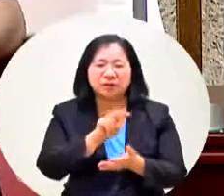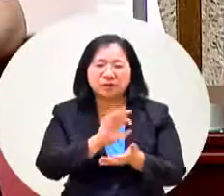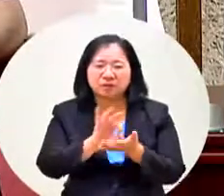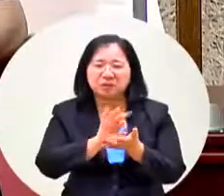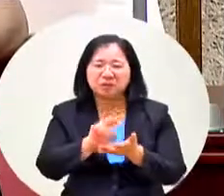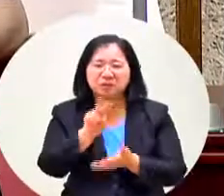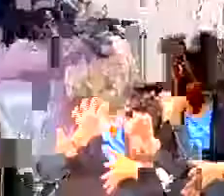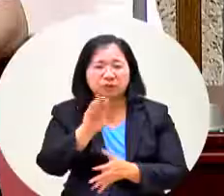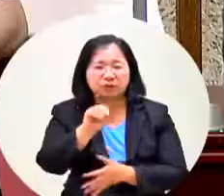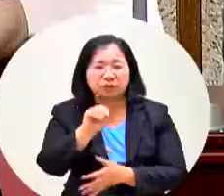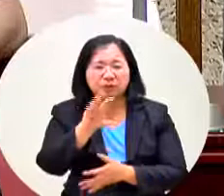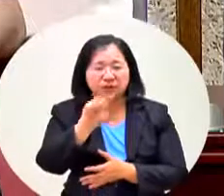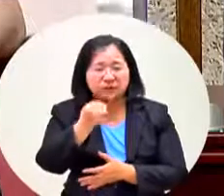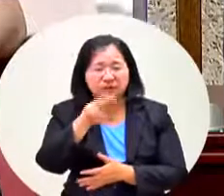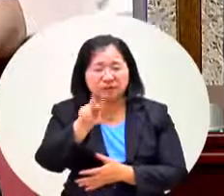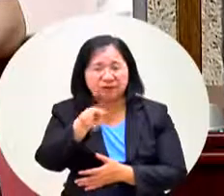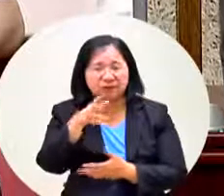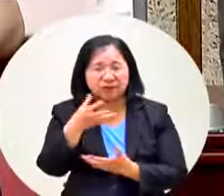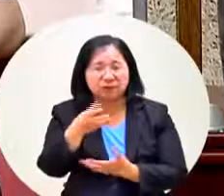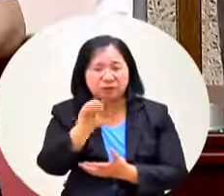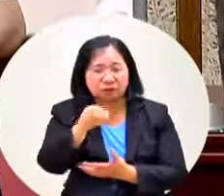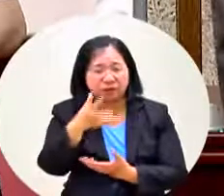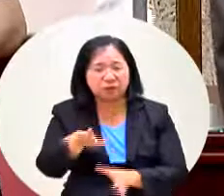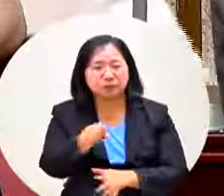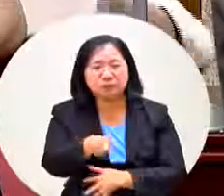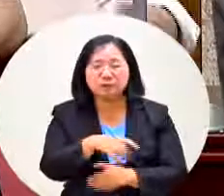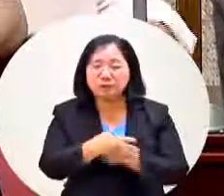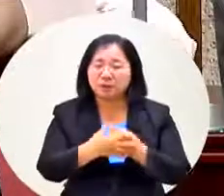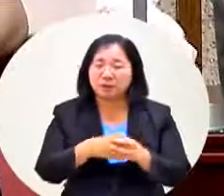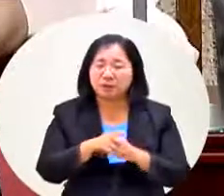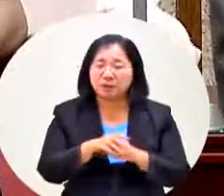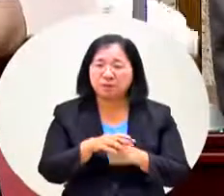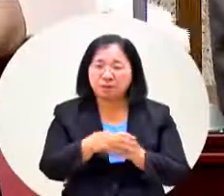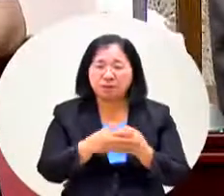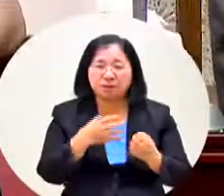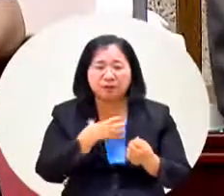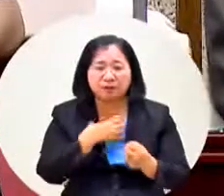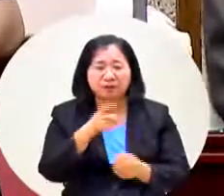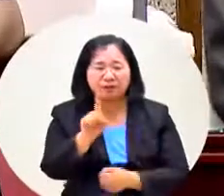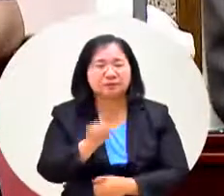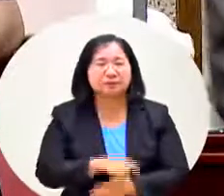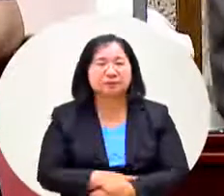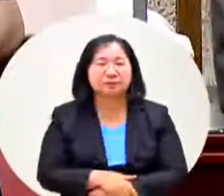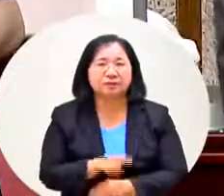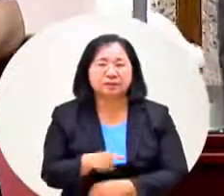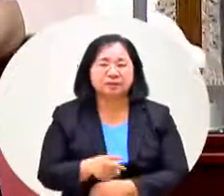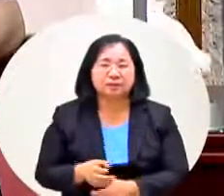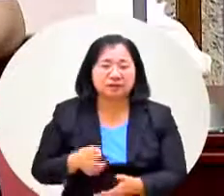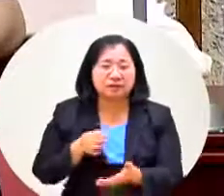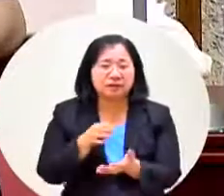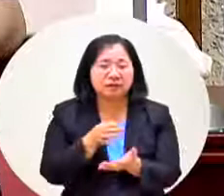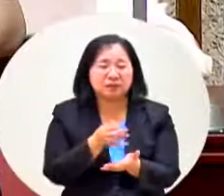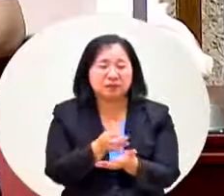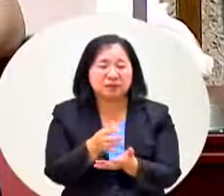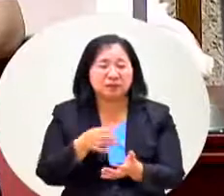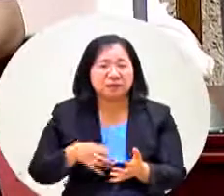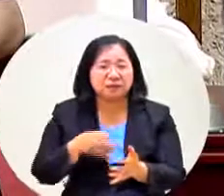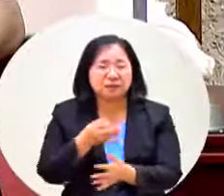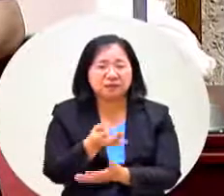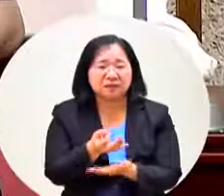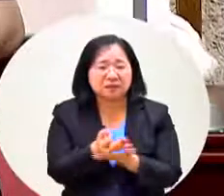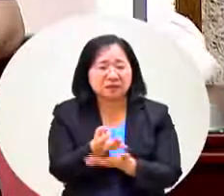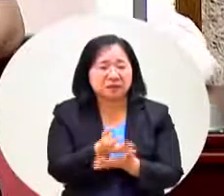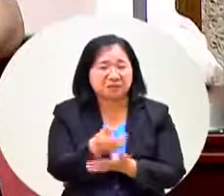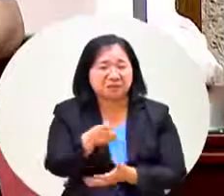个一半嘿，所以农民目前伊是家己负担一半吼。啊，咱若要甲伊用做25%的话，咱拢总